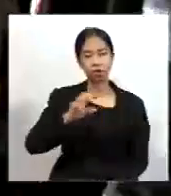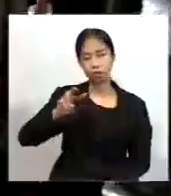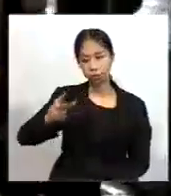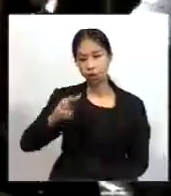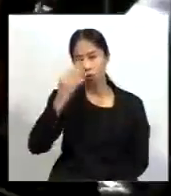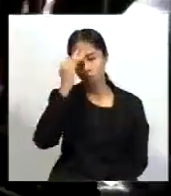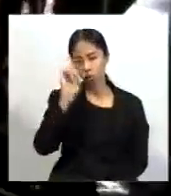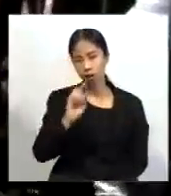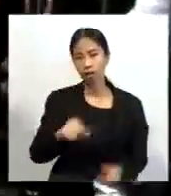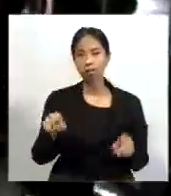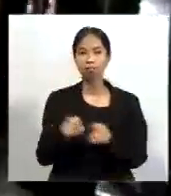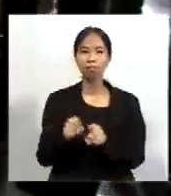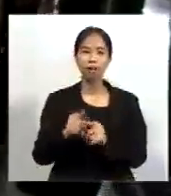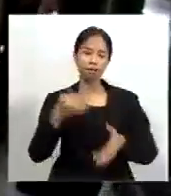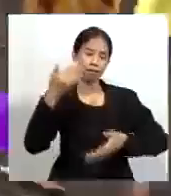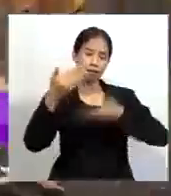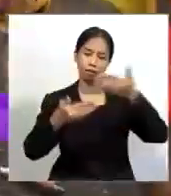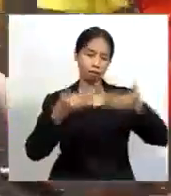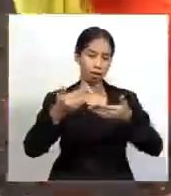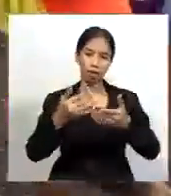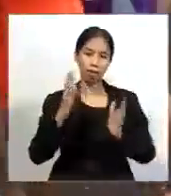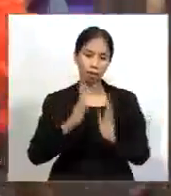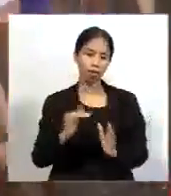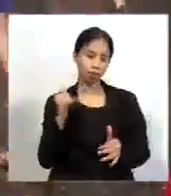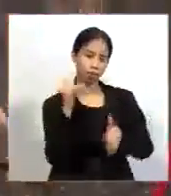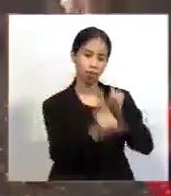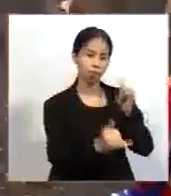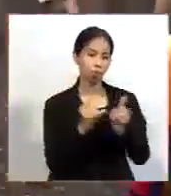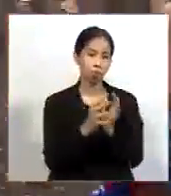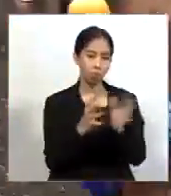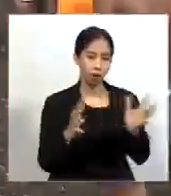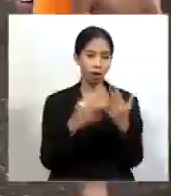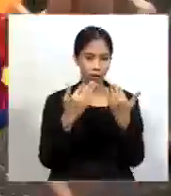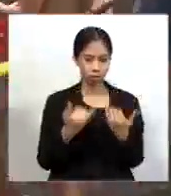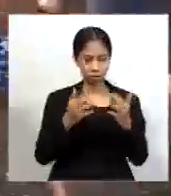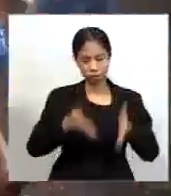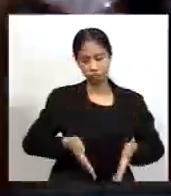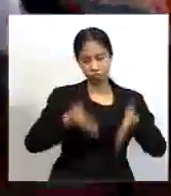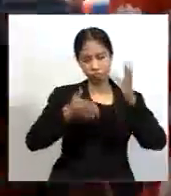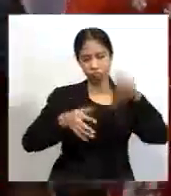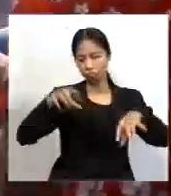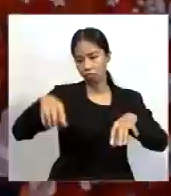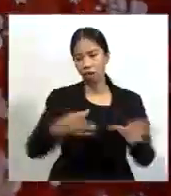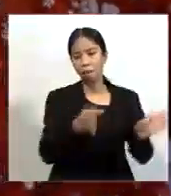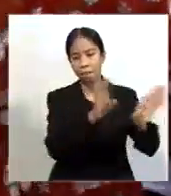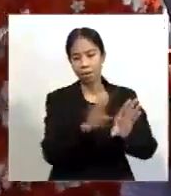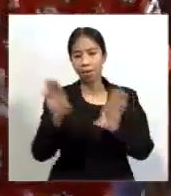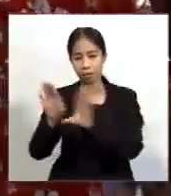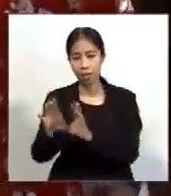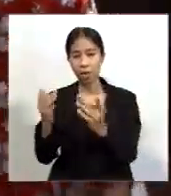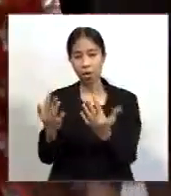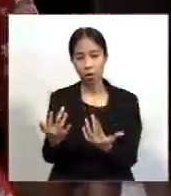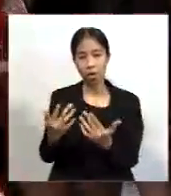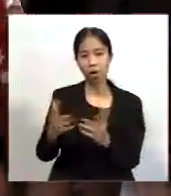ที่ที่มักจะมีกิจกรรมที่มีคนมารวมตัวกันจำนวนมากจึงขอปิดการใช้สถานที่ไว้ก่อนจนกว่าสถานการณ์จะดี